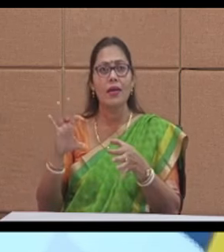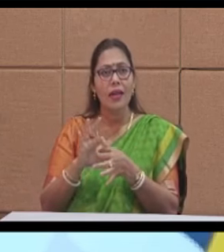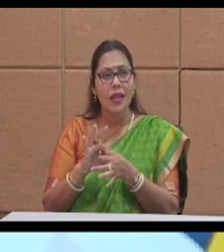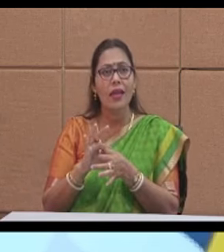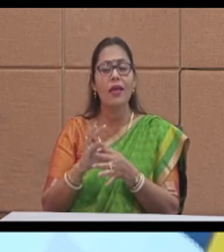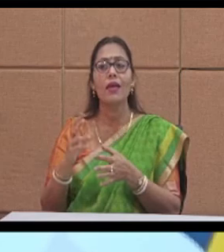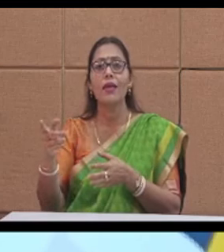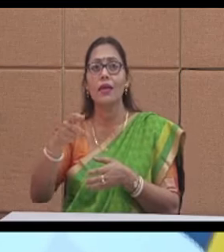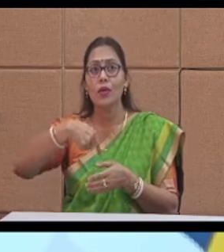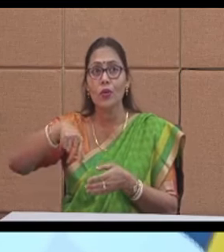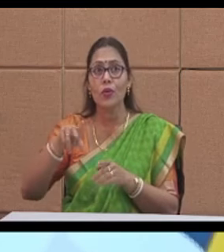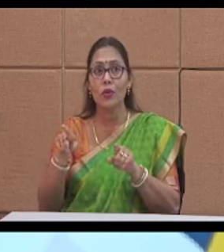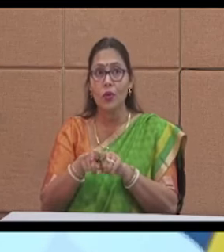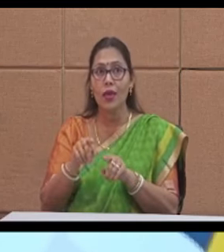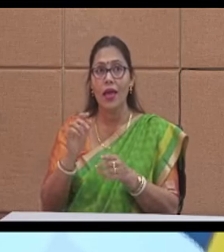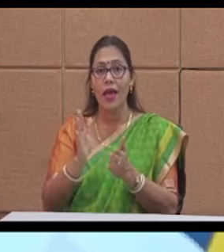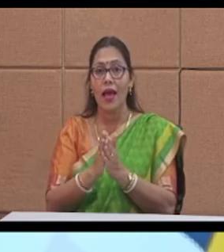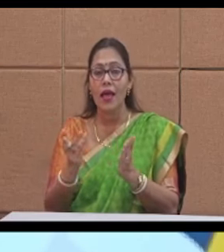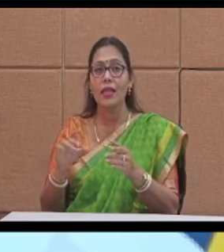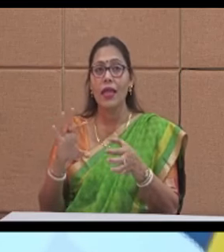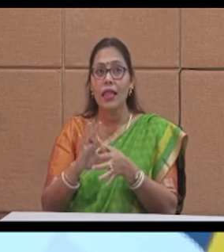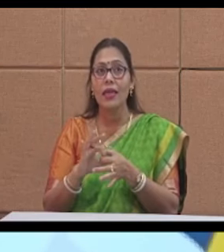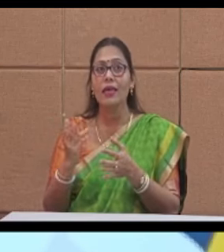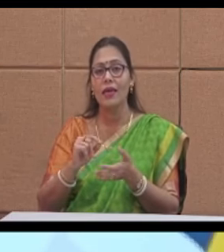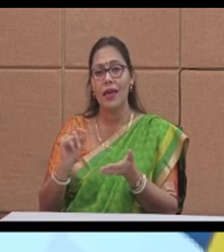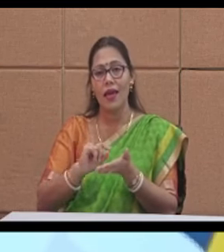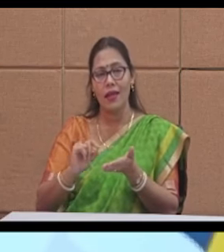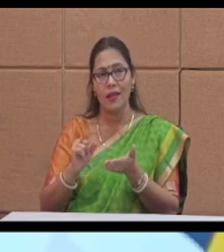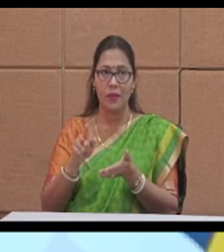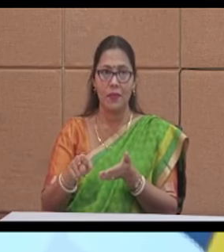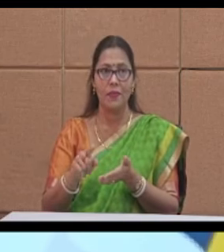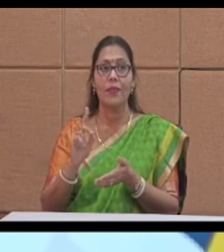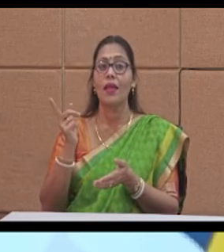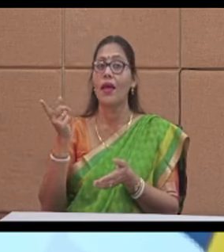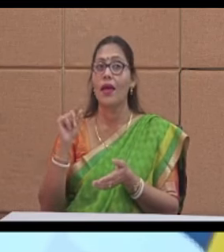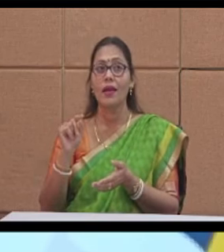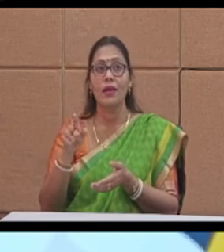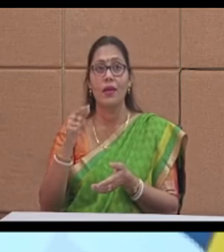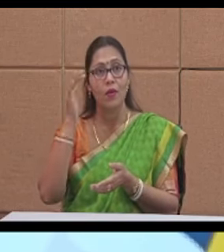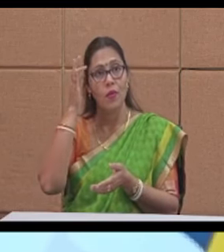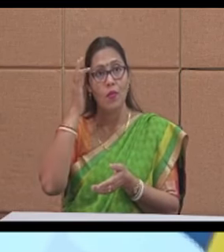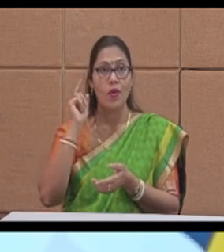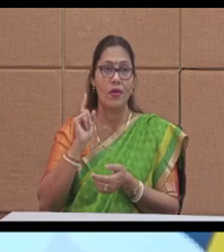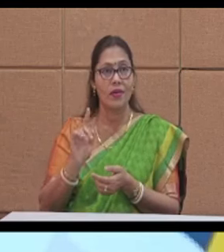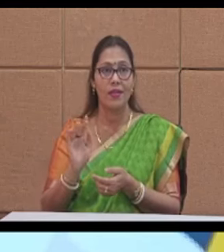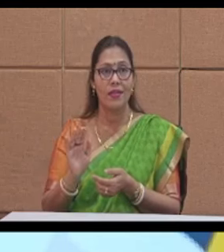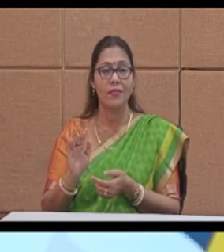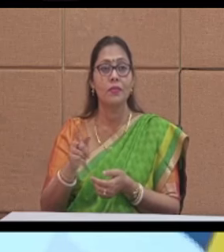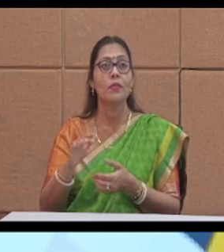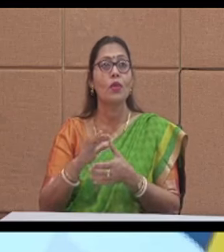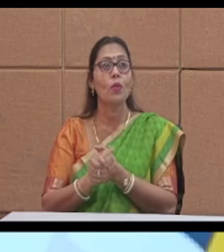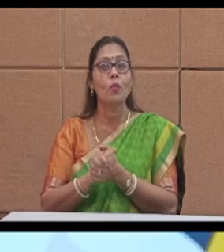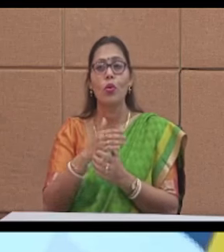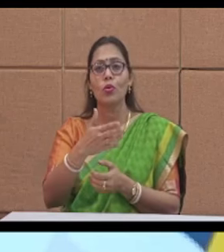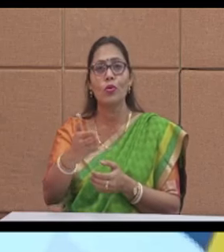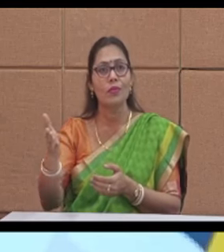খাবার সেটা কিন্তু খাতায় লিখে ফেলবে এবার আরেকটা জিনিস তুমি খেয়াল করবে তোমার বন্ধু